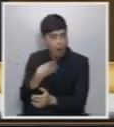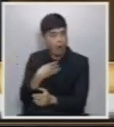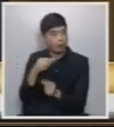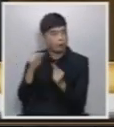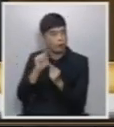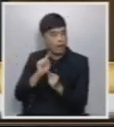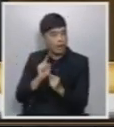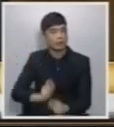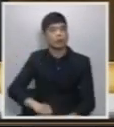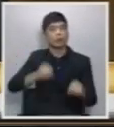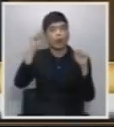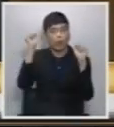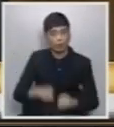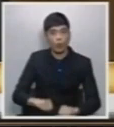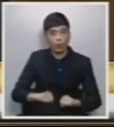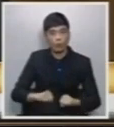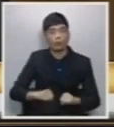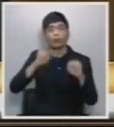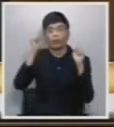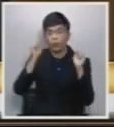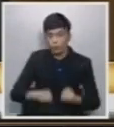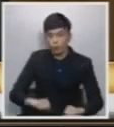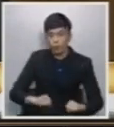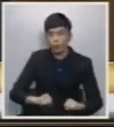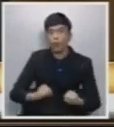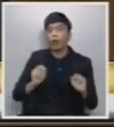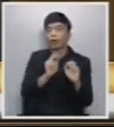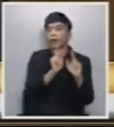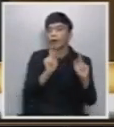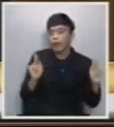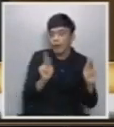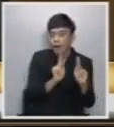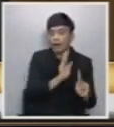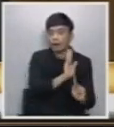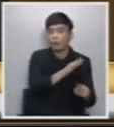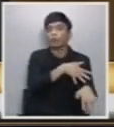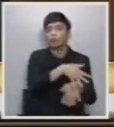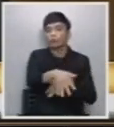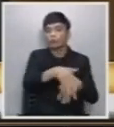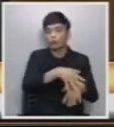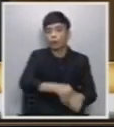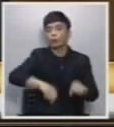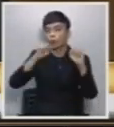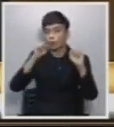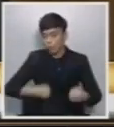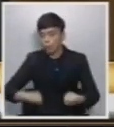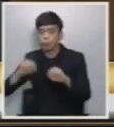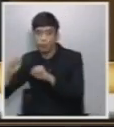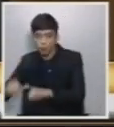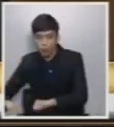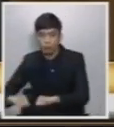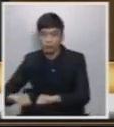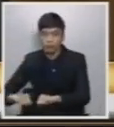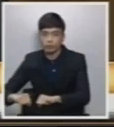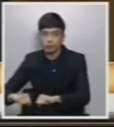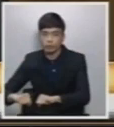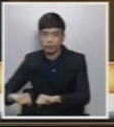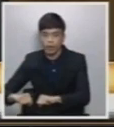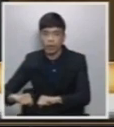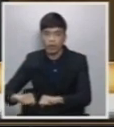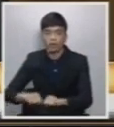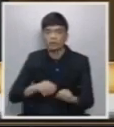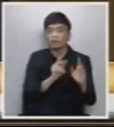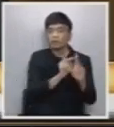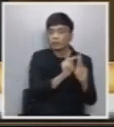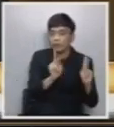จัดกิจกรรมจากคณะกรรมการของชุมชนซึ่งคณะกรรมการชุมชนนั้นจะมาจากอ